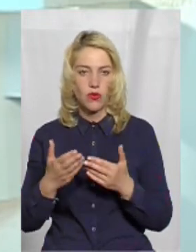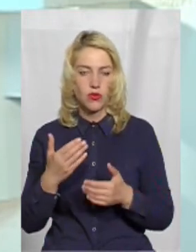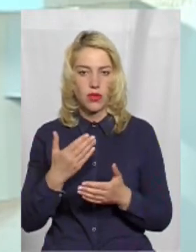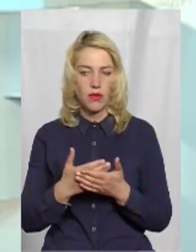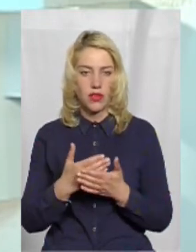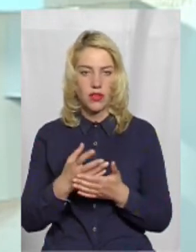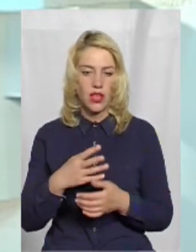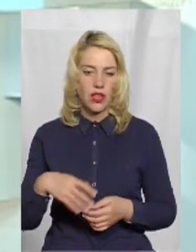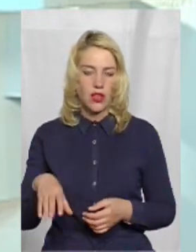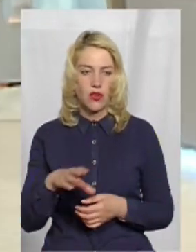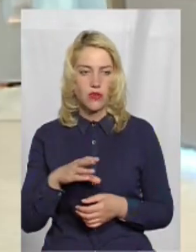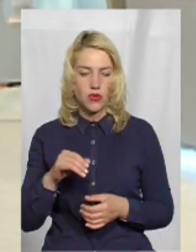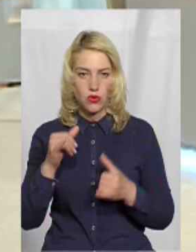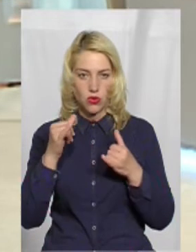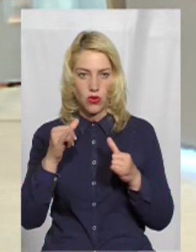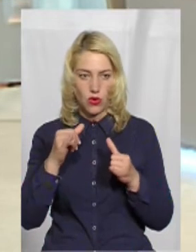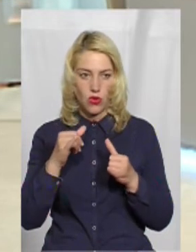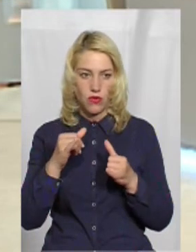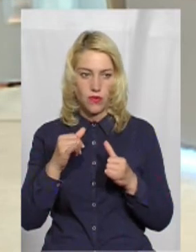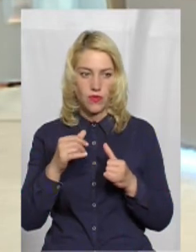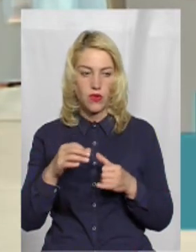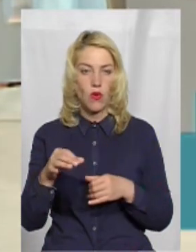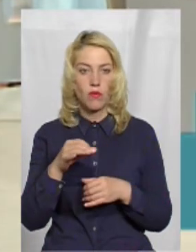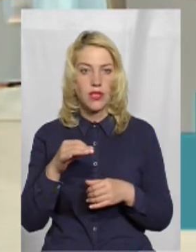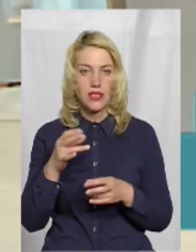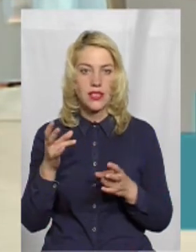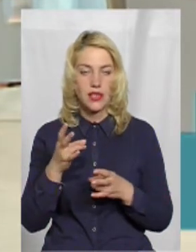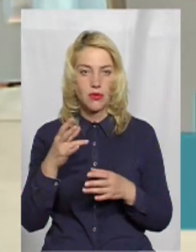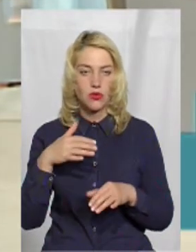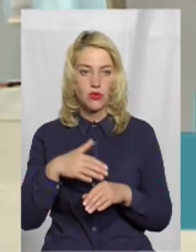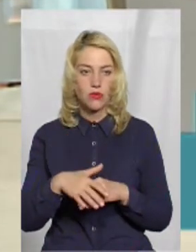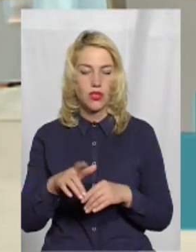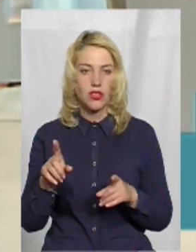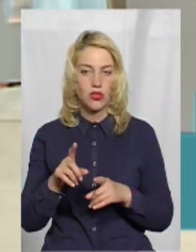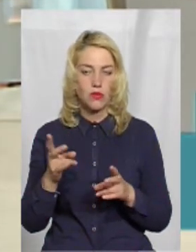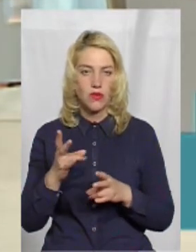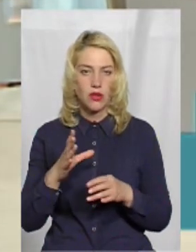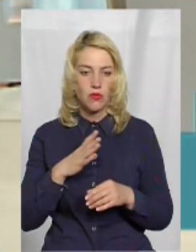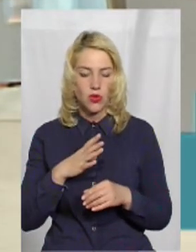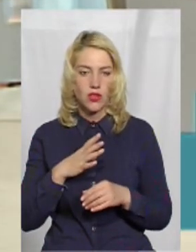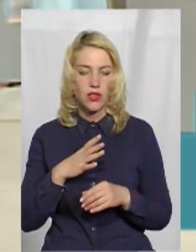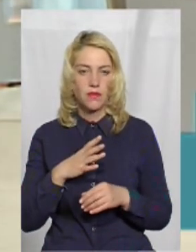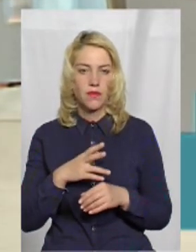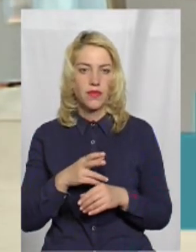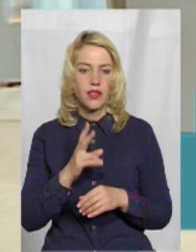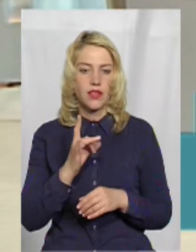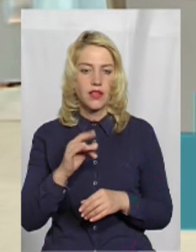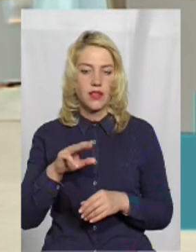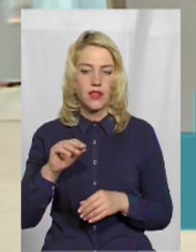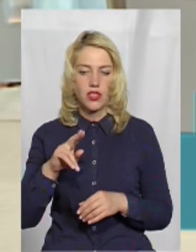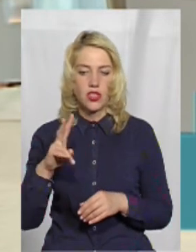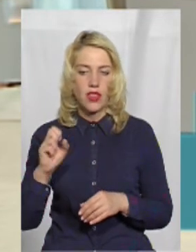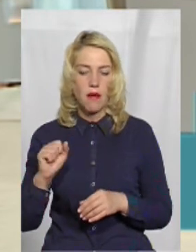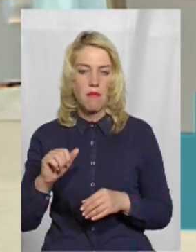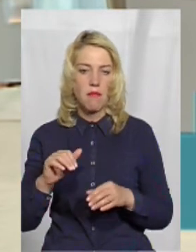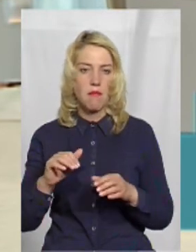там, усю велику рогату худобу в області. Важливо розуміти, що має бути критична маса в одному